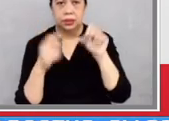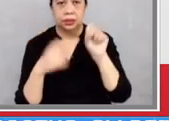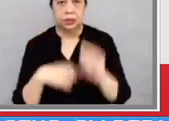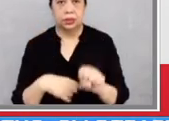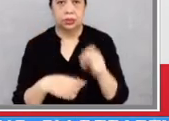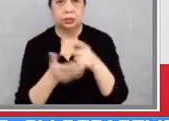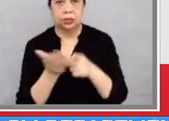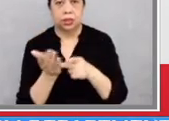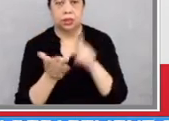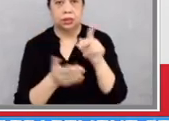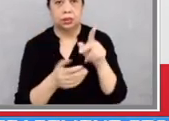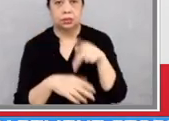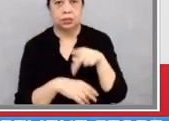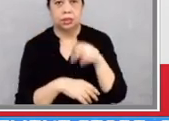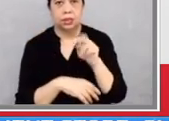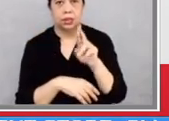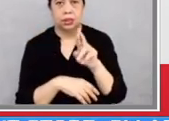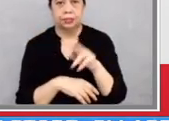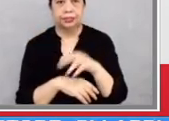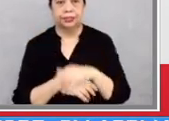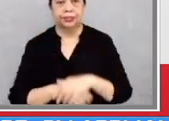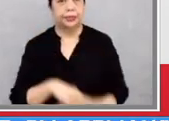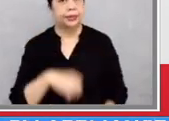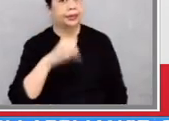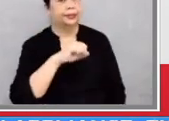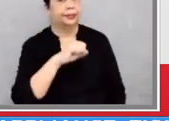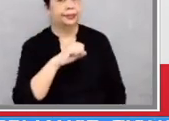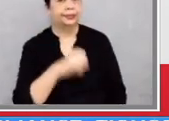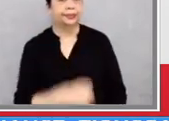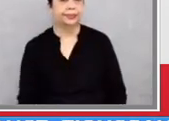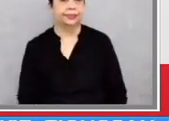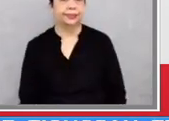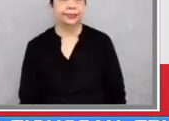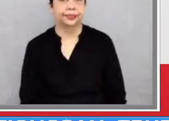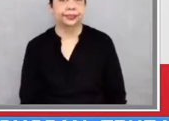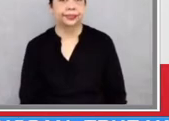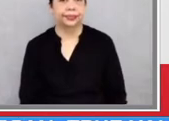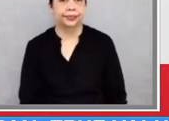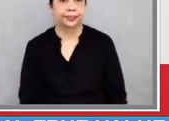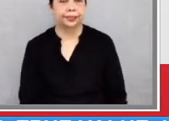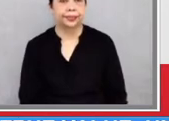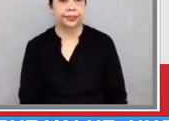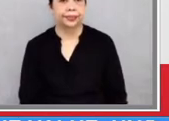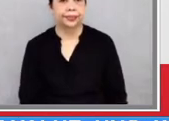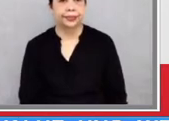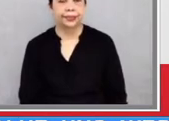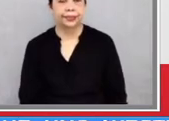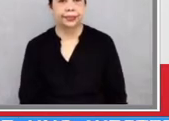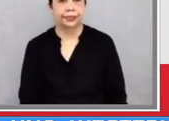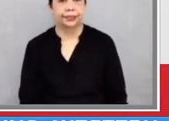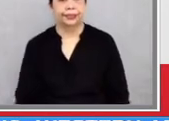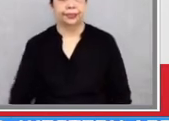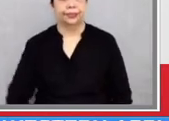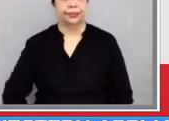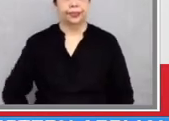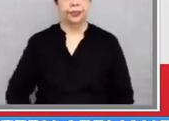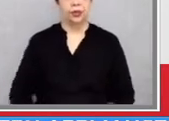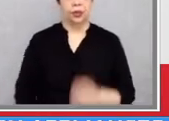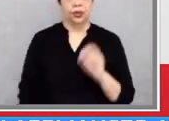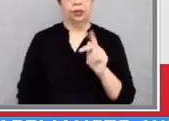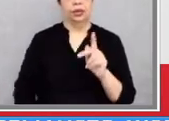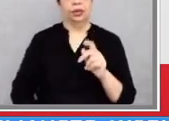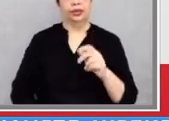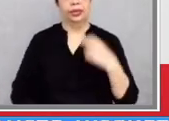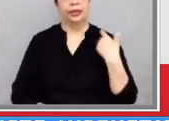railway system. Yes, Rafi. Okay, meron na